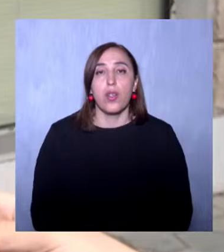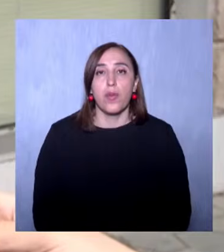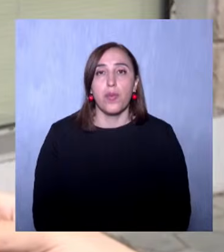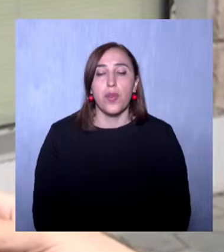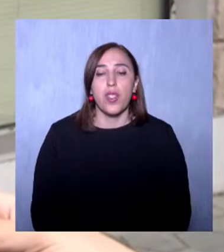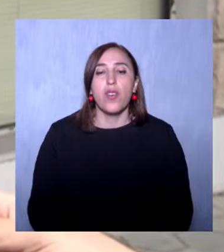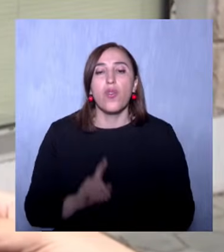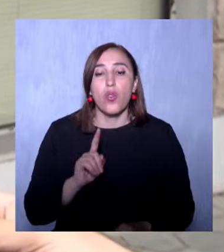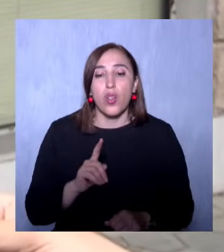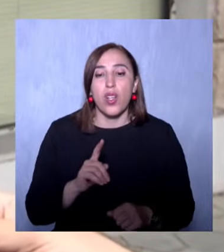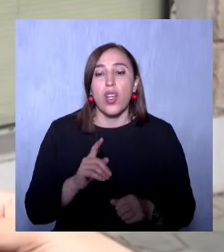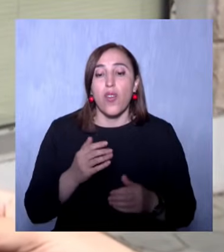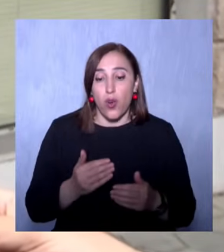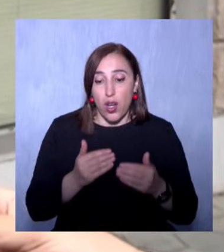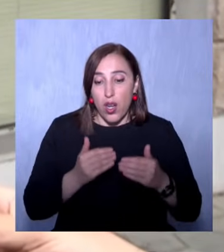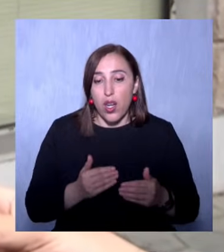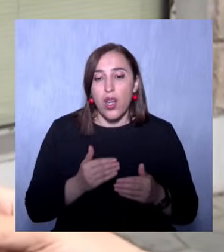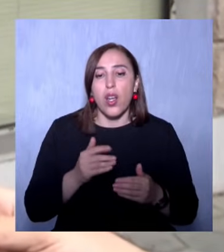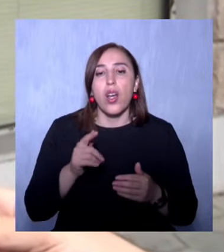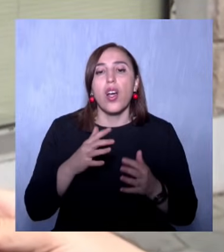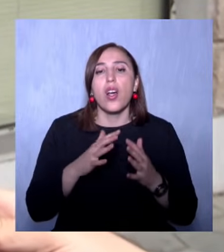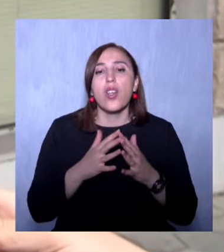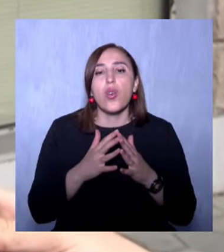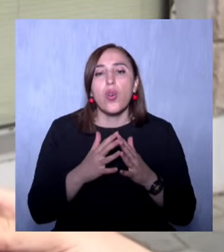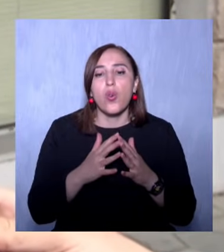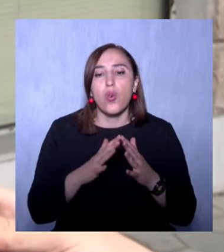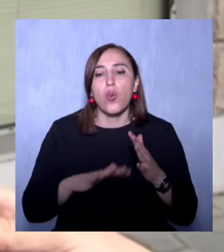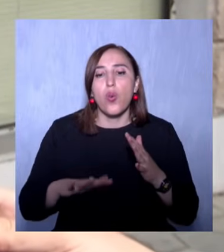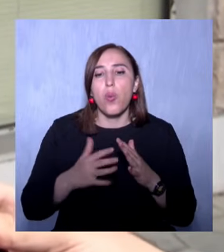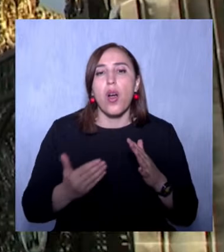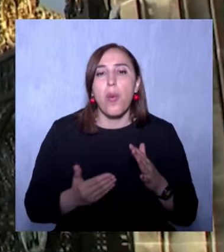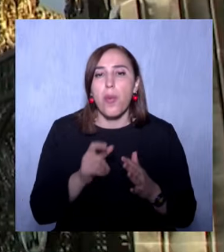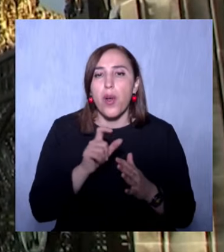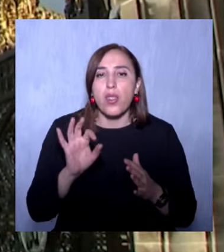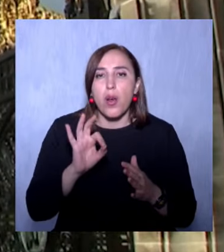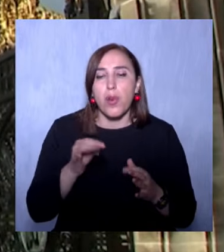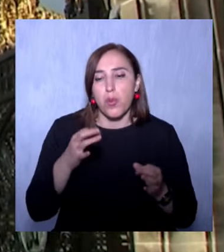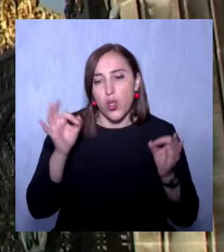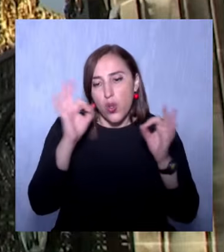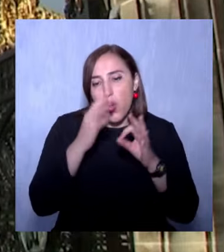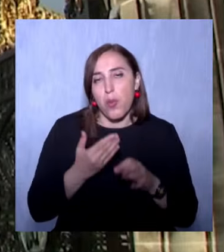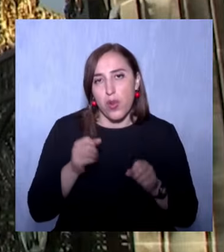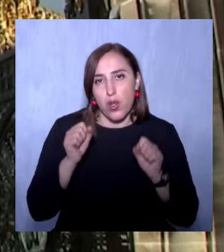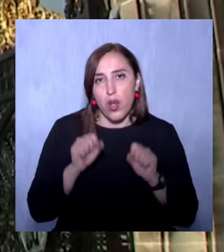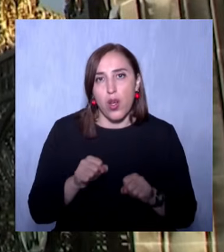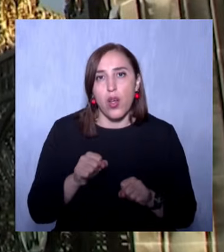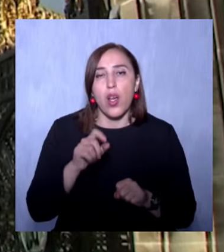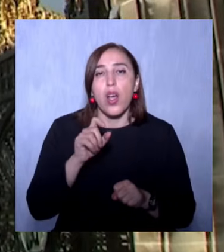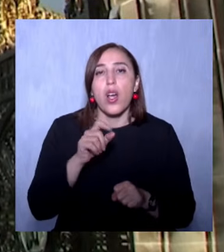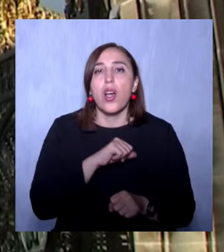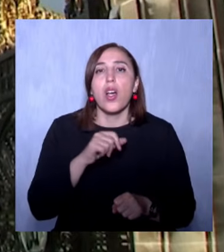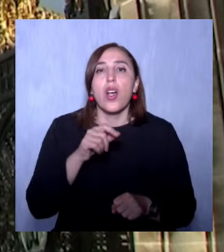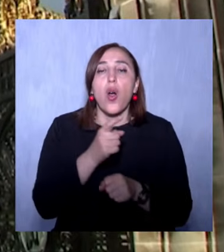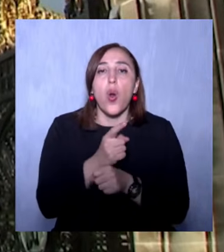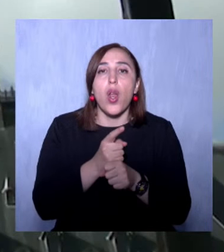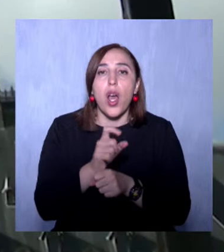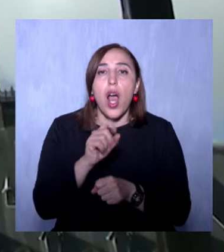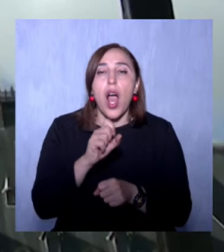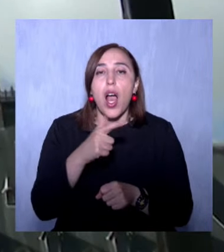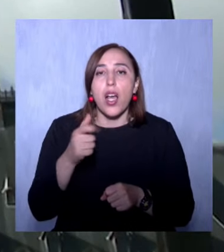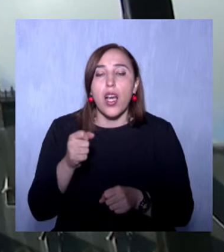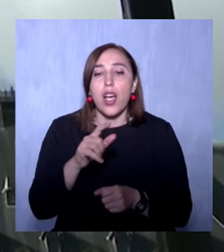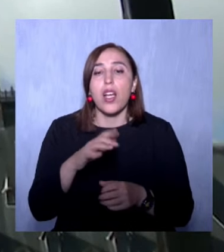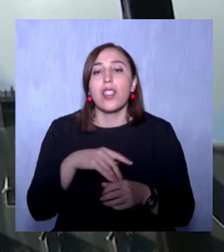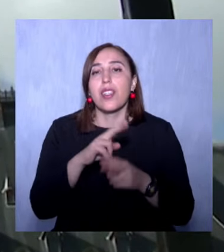ասած կատվածահար չլինի խաղաղ բնակավայրերում մարդկանց բնականոն կյանքը։ Հաղագայի միջազգայինատյան Հայաստանի ներկայացրած հայցից